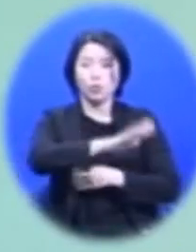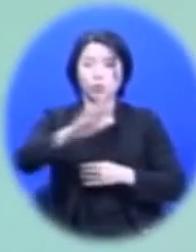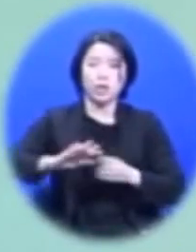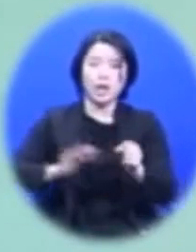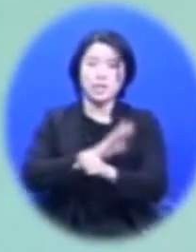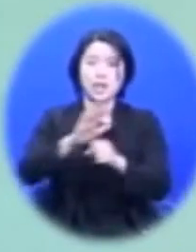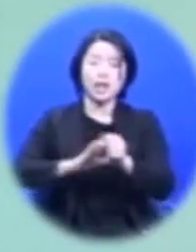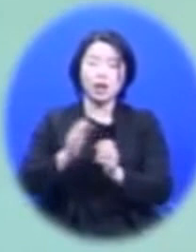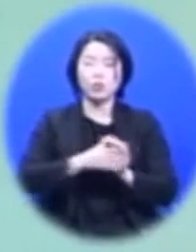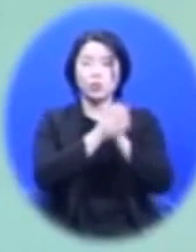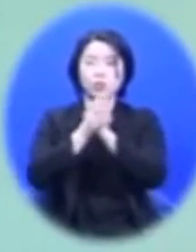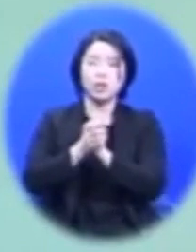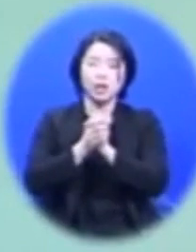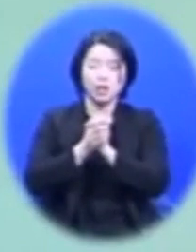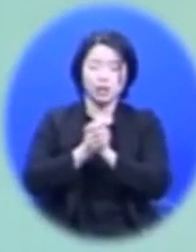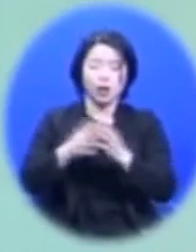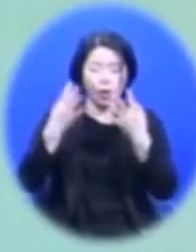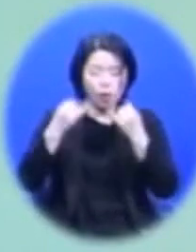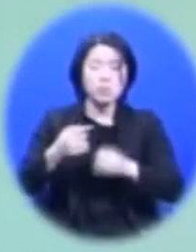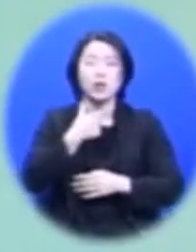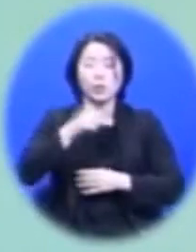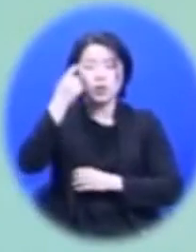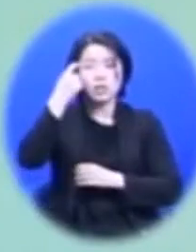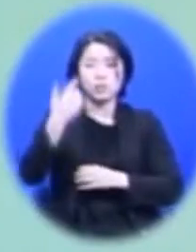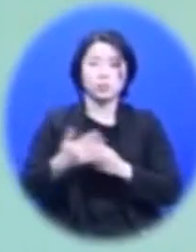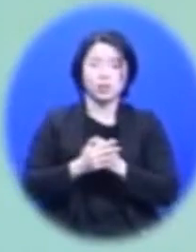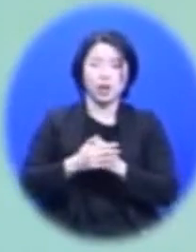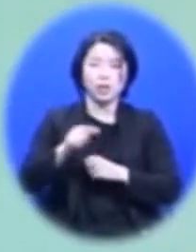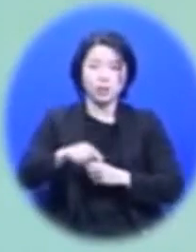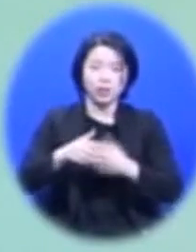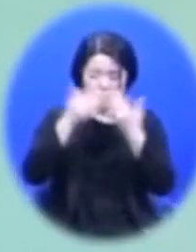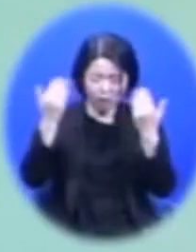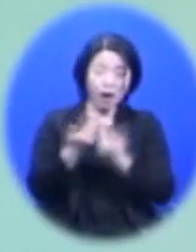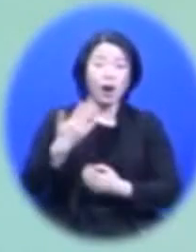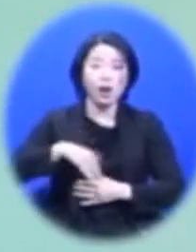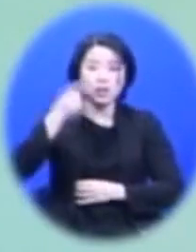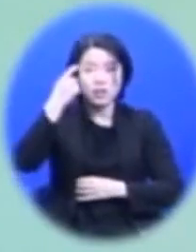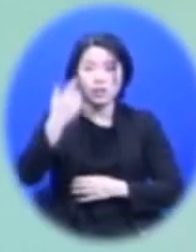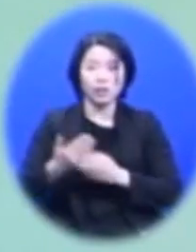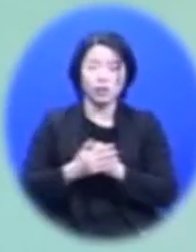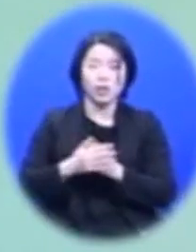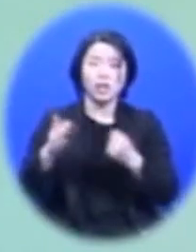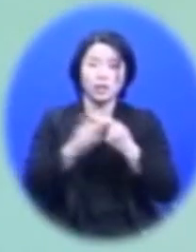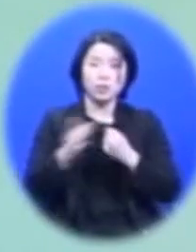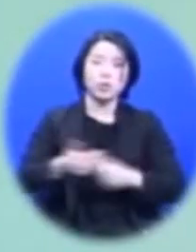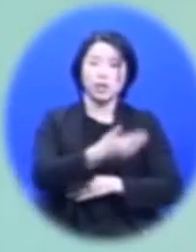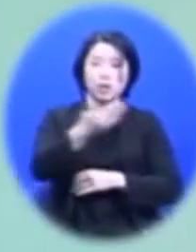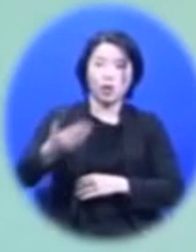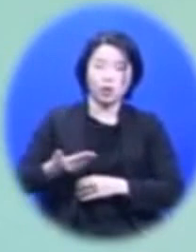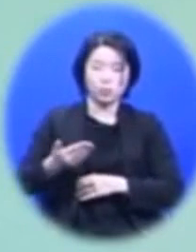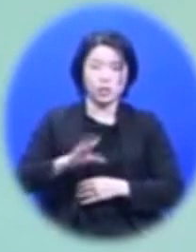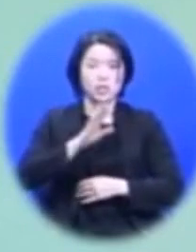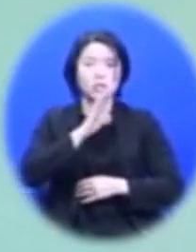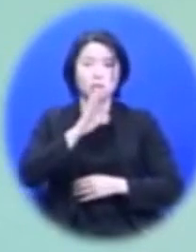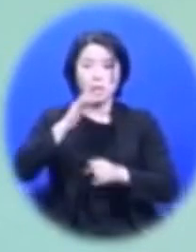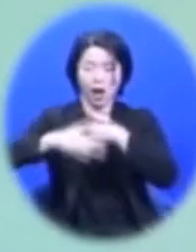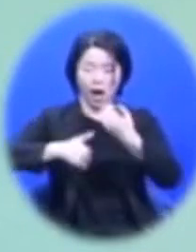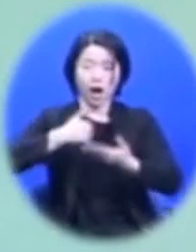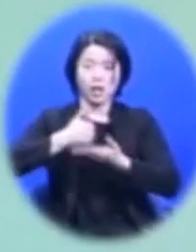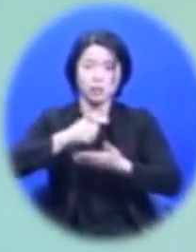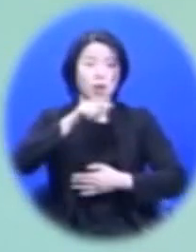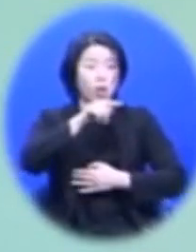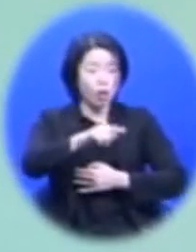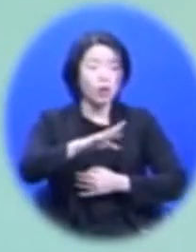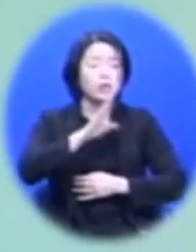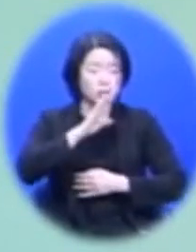사랑하고 살기를 얼마나 원하시겠어요? 그건 다 아시는 내용이잖아요. 그러니 여러분이 정말 하나님이 너